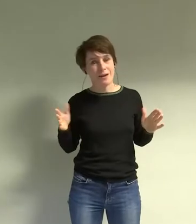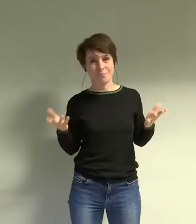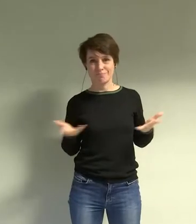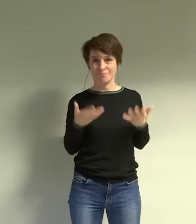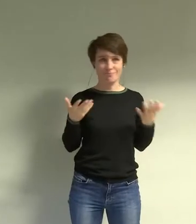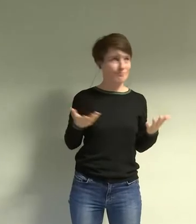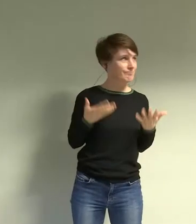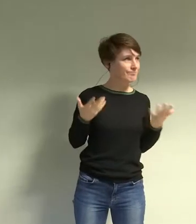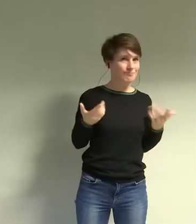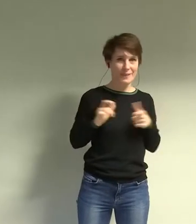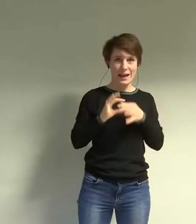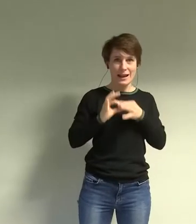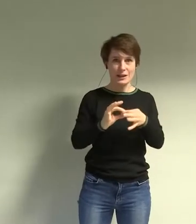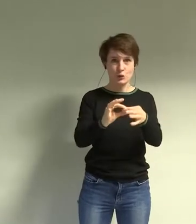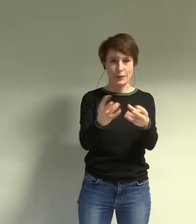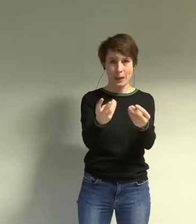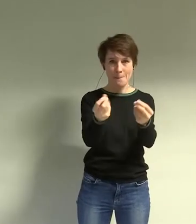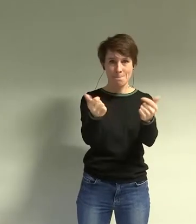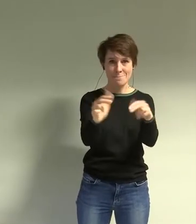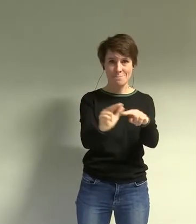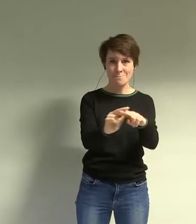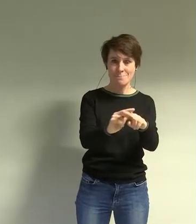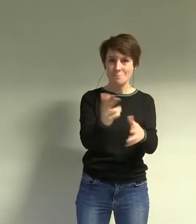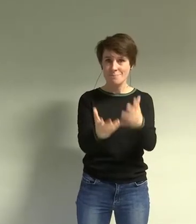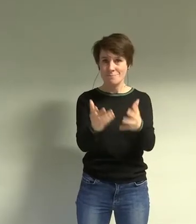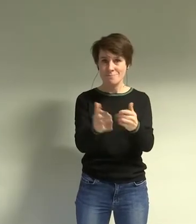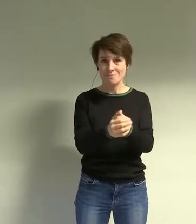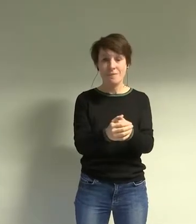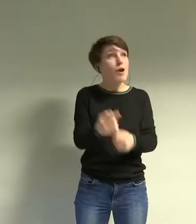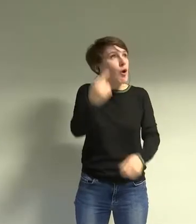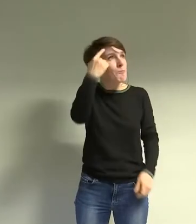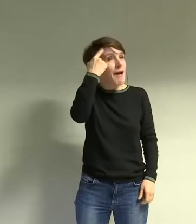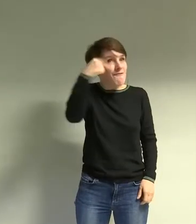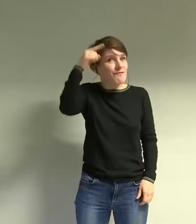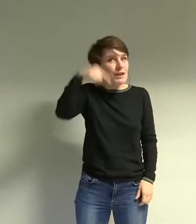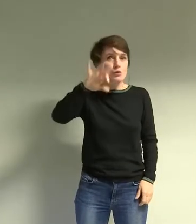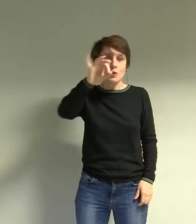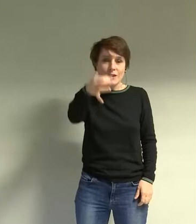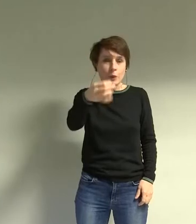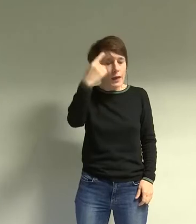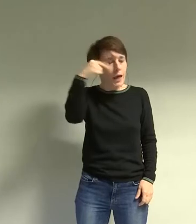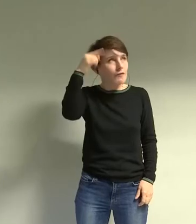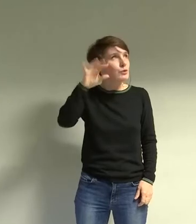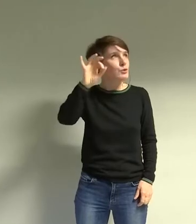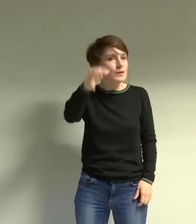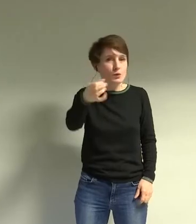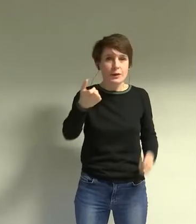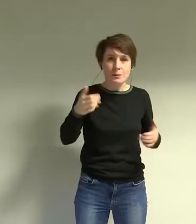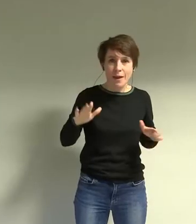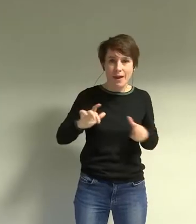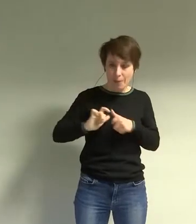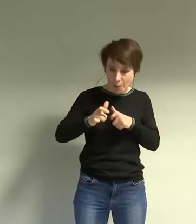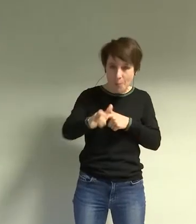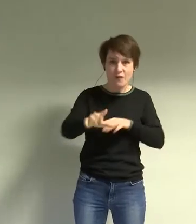que ça s'arrête là justement comme plus qu'on évoquait plutôt seul reste l'état d'esprit la méthode est la raison d'être de la démarche elles ne sont pas